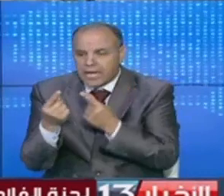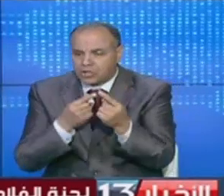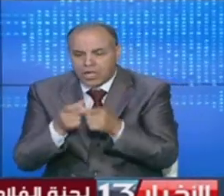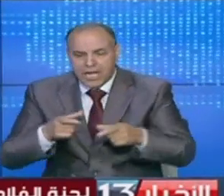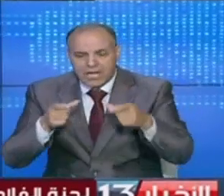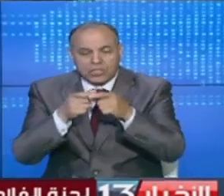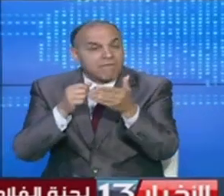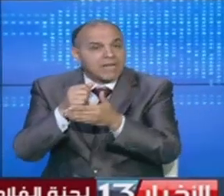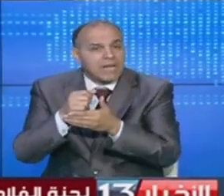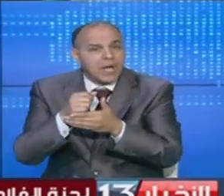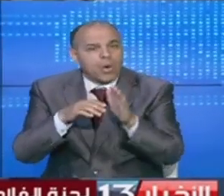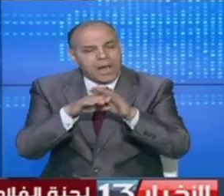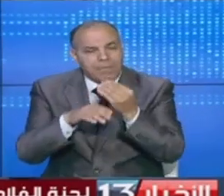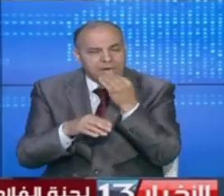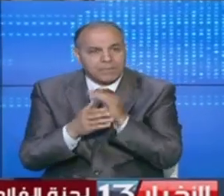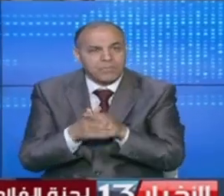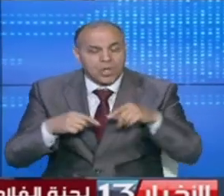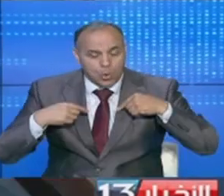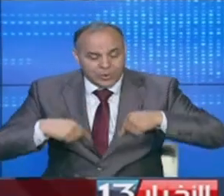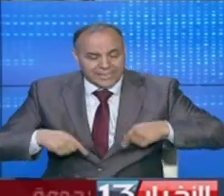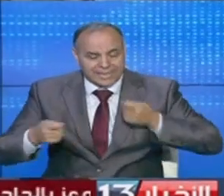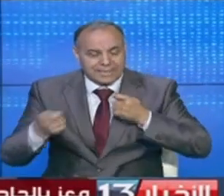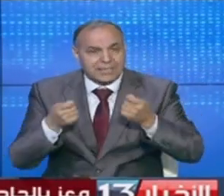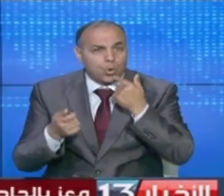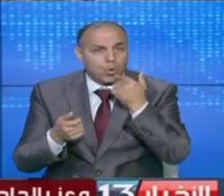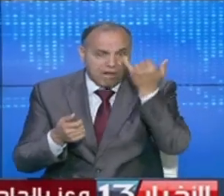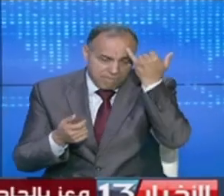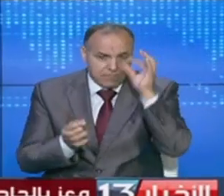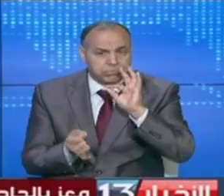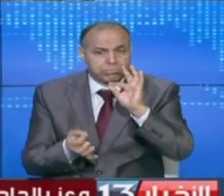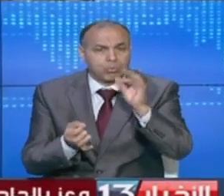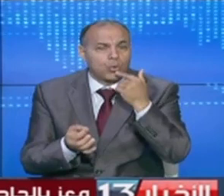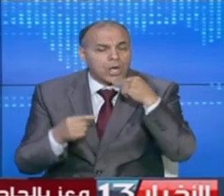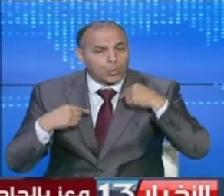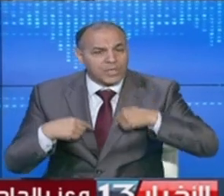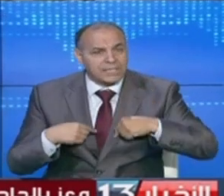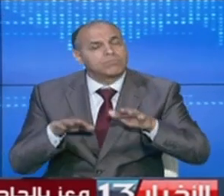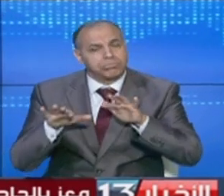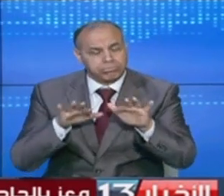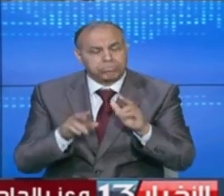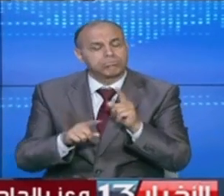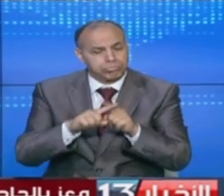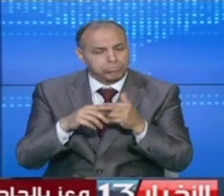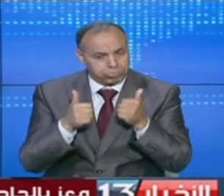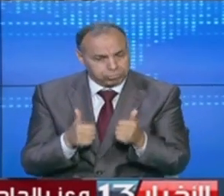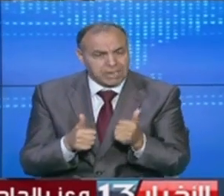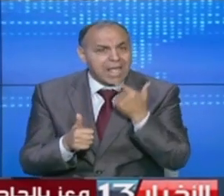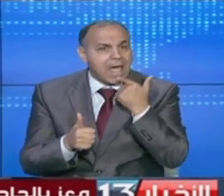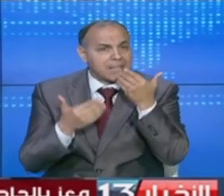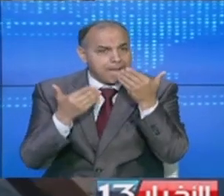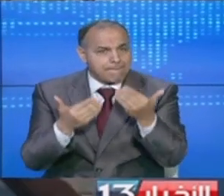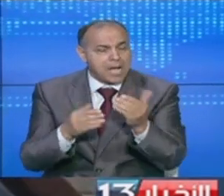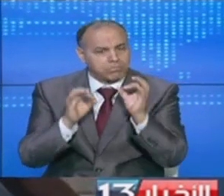الفلاحه والامن الغذائي وزاره التجاره هذا مقترح قدمناه والسيد الوزير تفاعل بكل ايجابيه انه سيقع